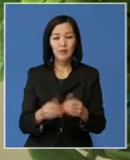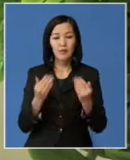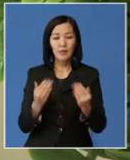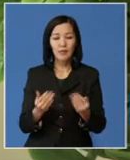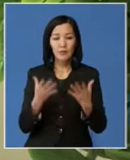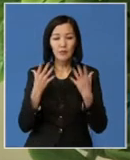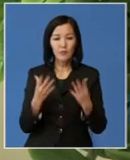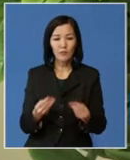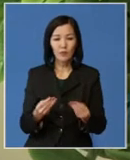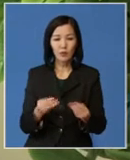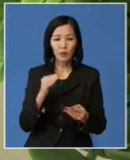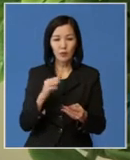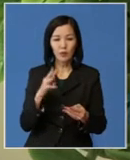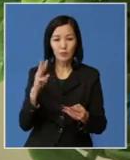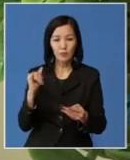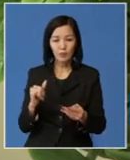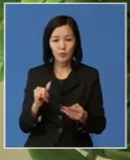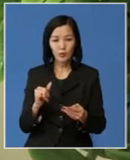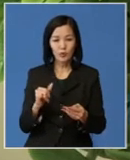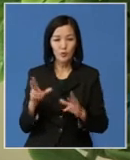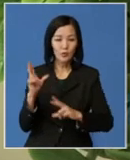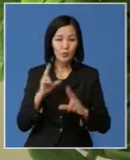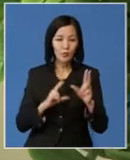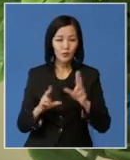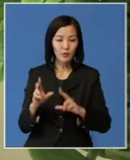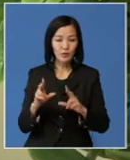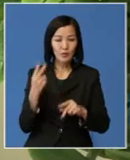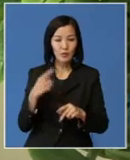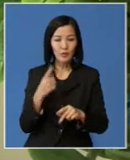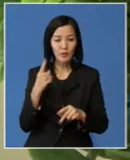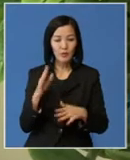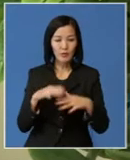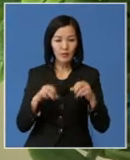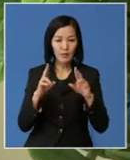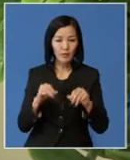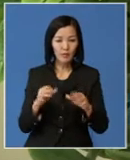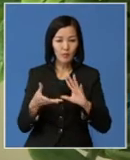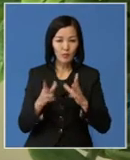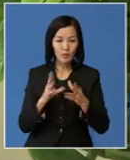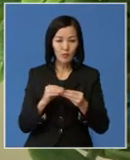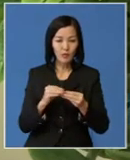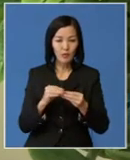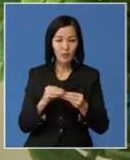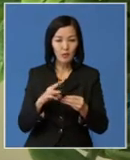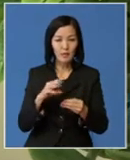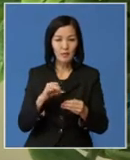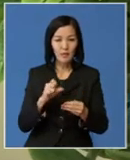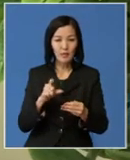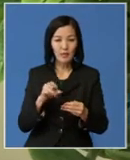Қазіргі таңда Жетісу мемлекеттік университетінде 21 мамандық бойынша магистратурамыз